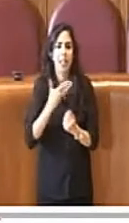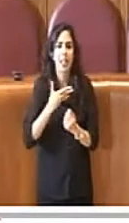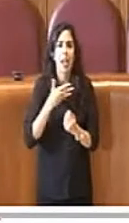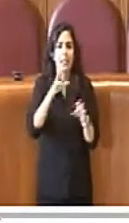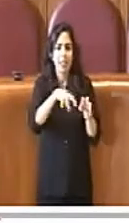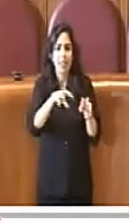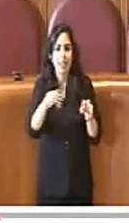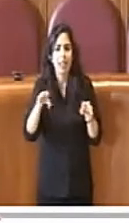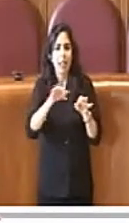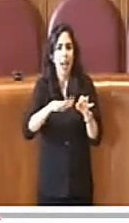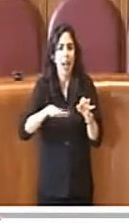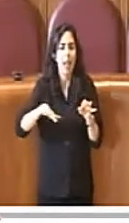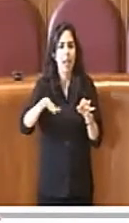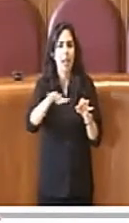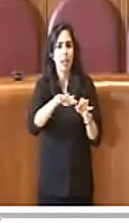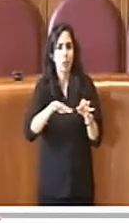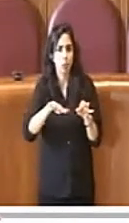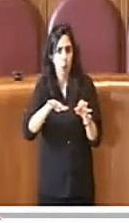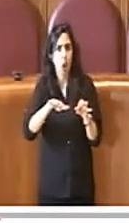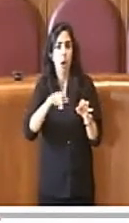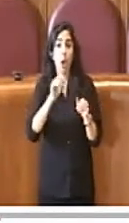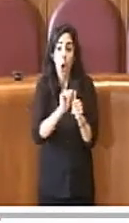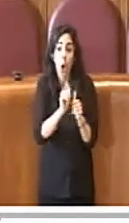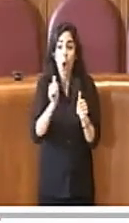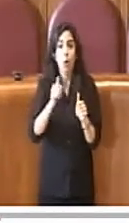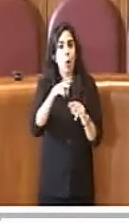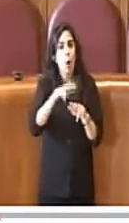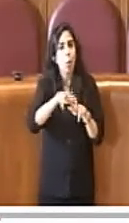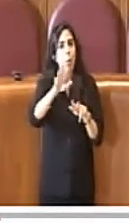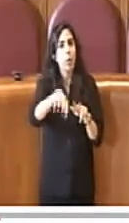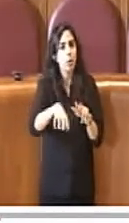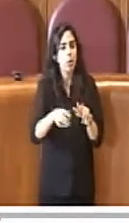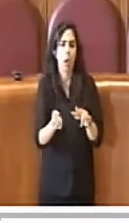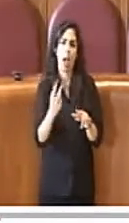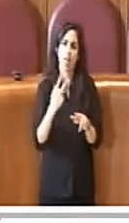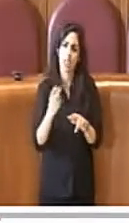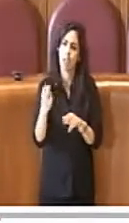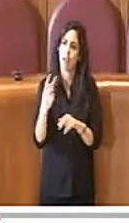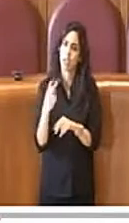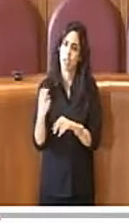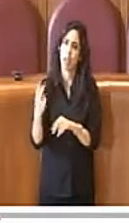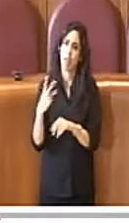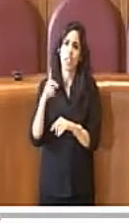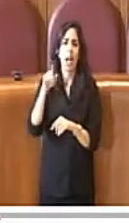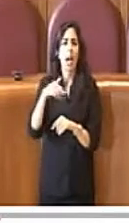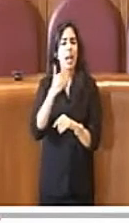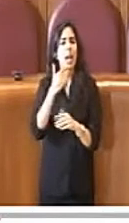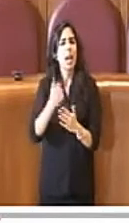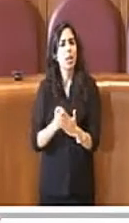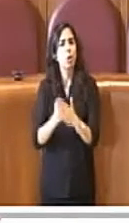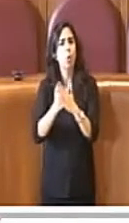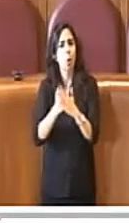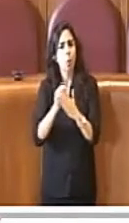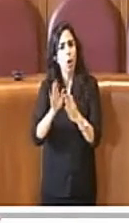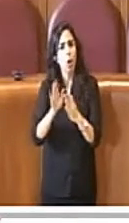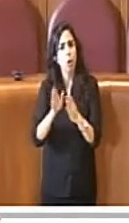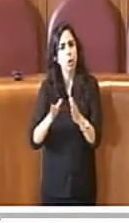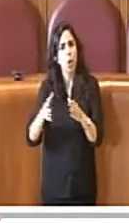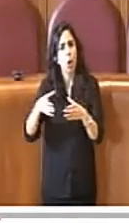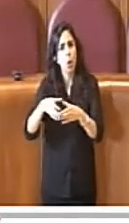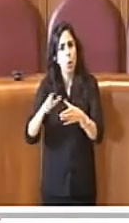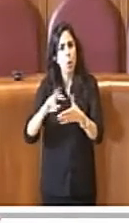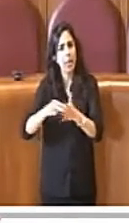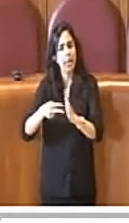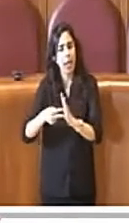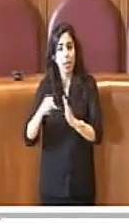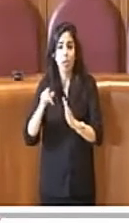territori, effettuata da diversi municipi anche col supporto delle relative unità tecniche, si